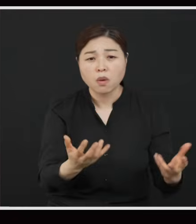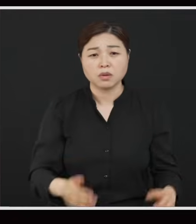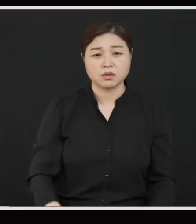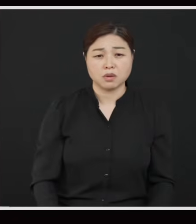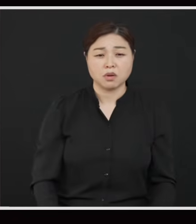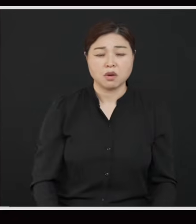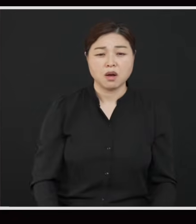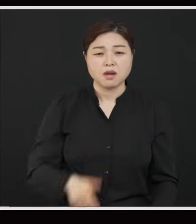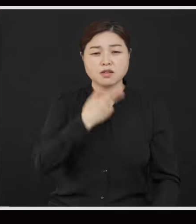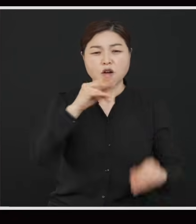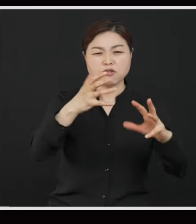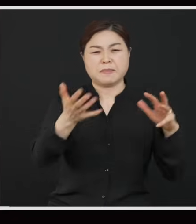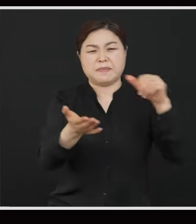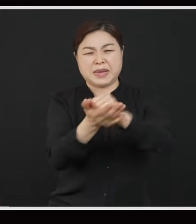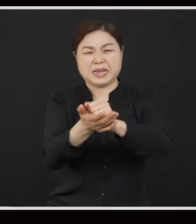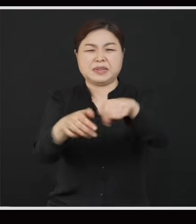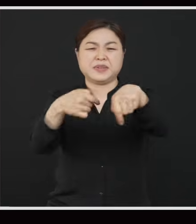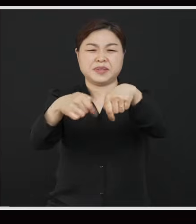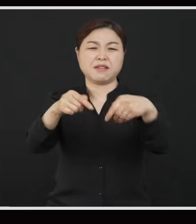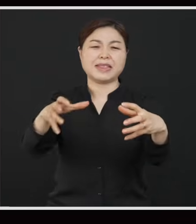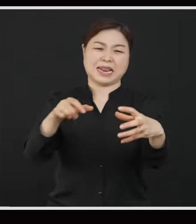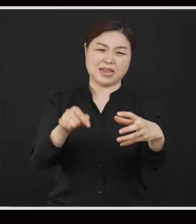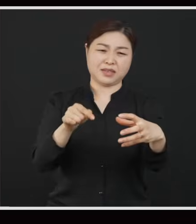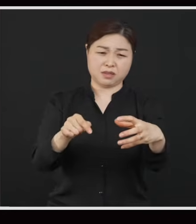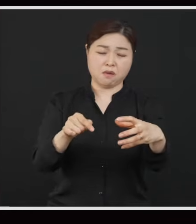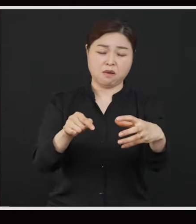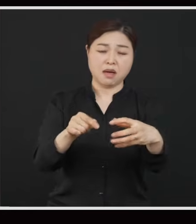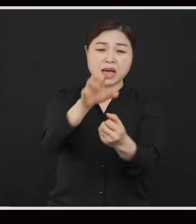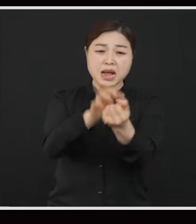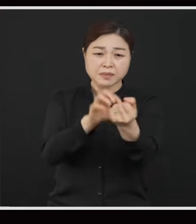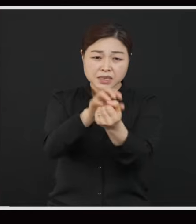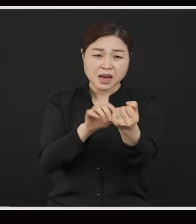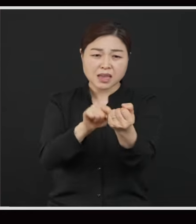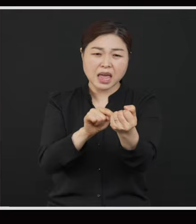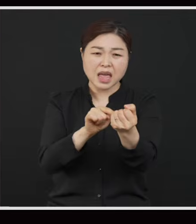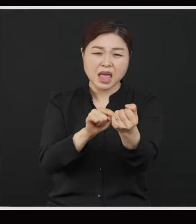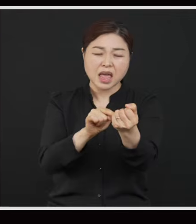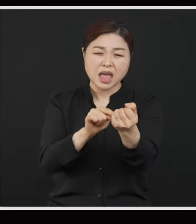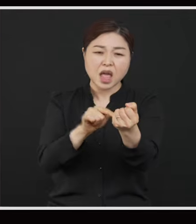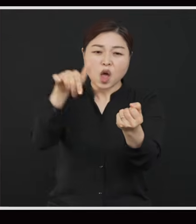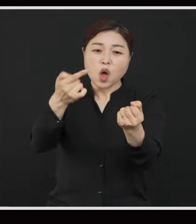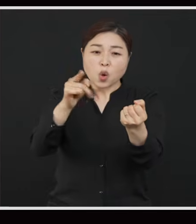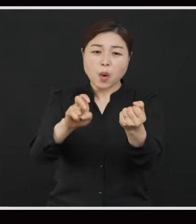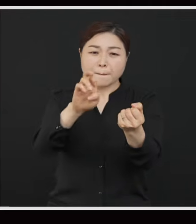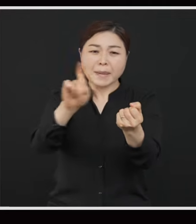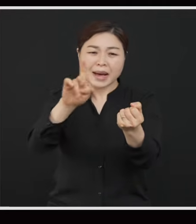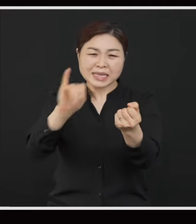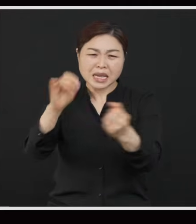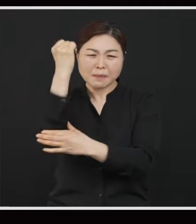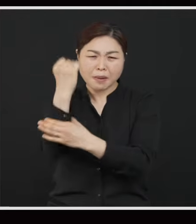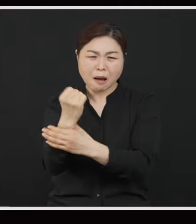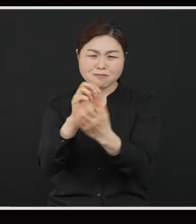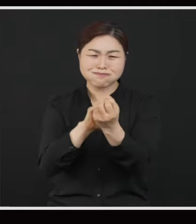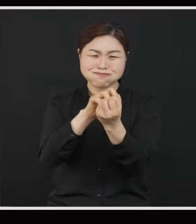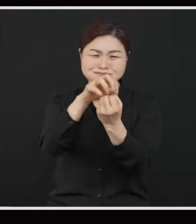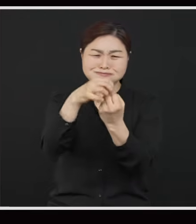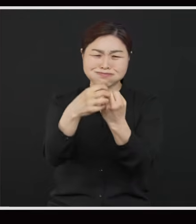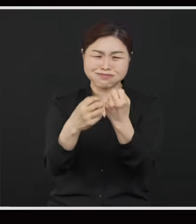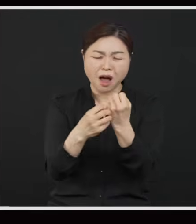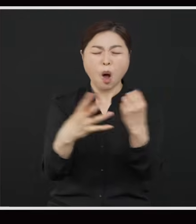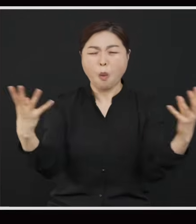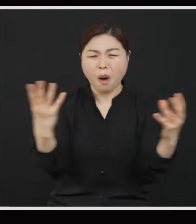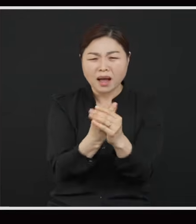식민지, 영국의 식민지고 그래서 가난한데, 거기에 감자 기근, 곰팡이가 생겨서 감자 수확이 거의